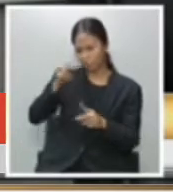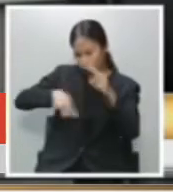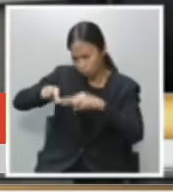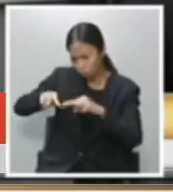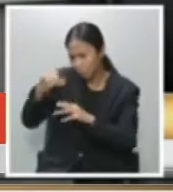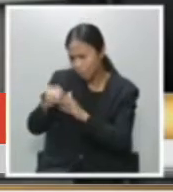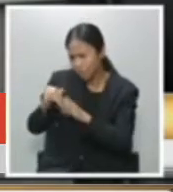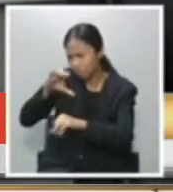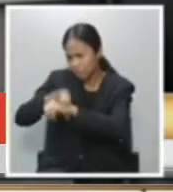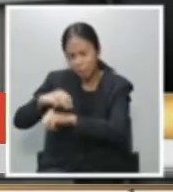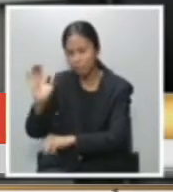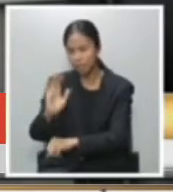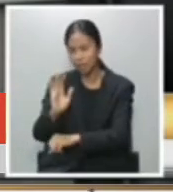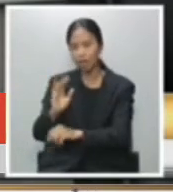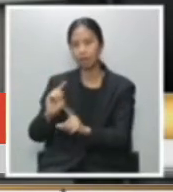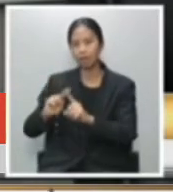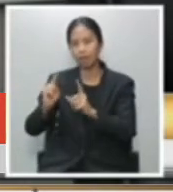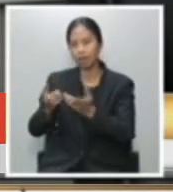ผิดกับใคร